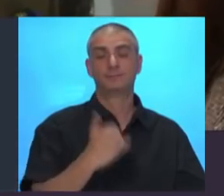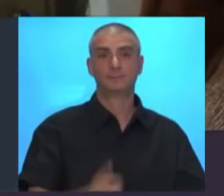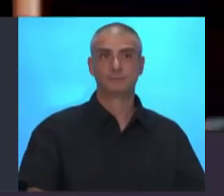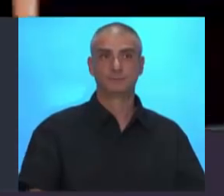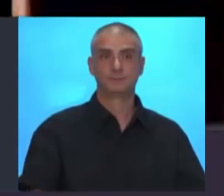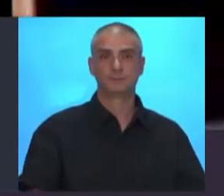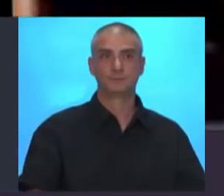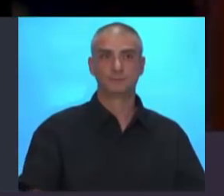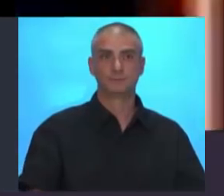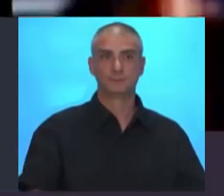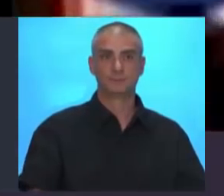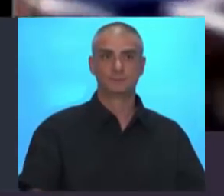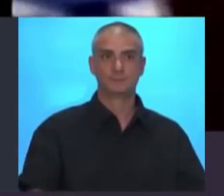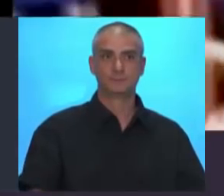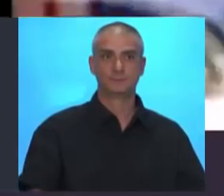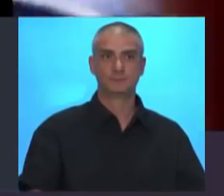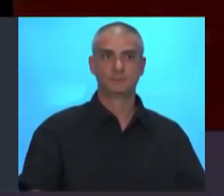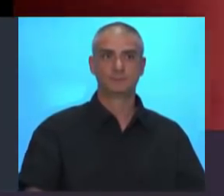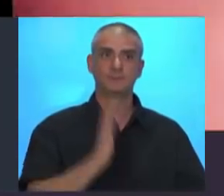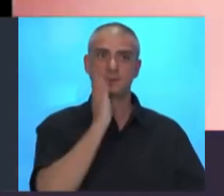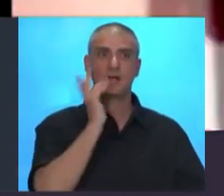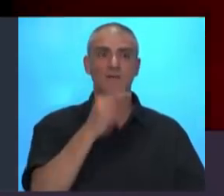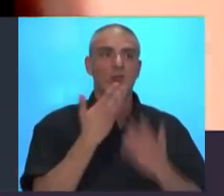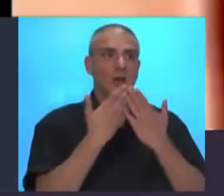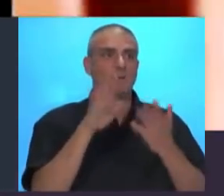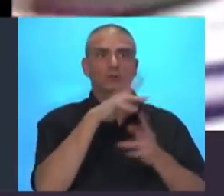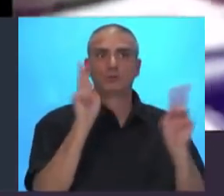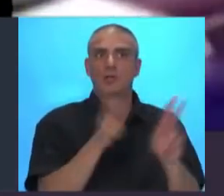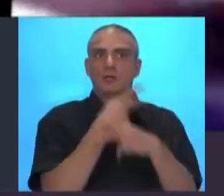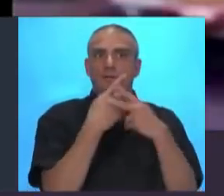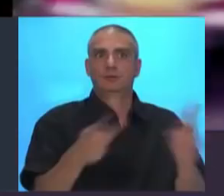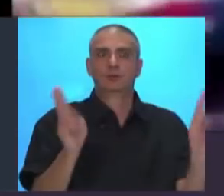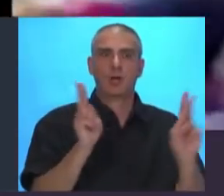כן. איי, איי, איי, איי, אפילו הולכת להתפלל בשכונה, אי